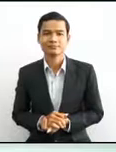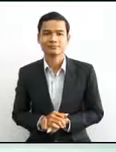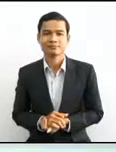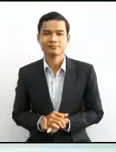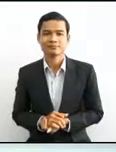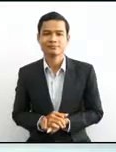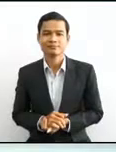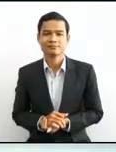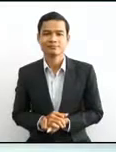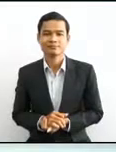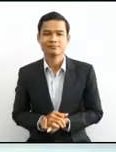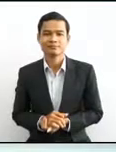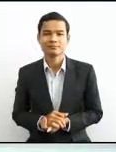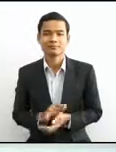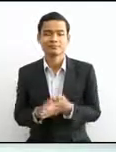ta